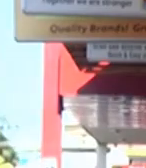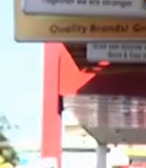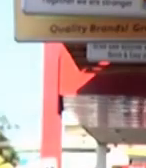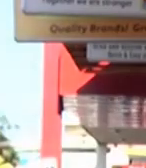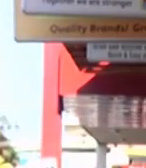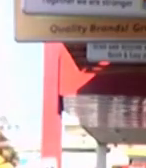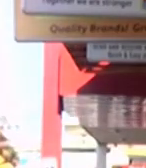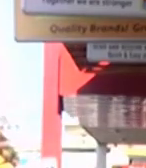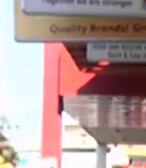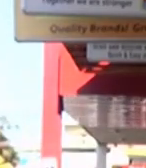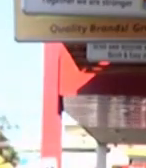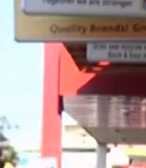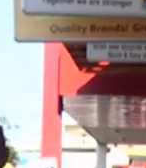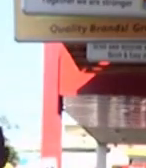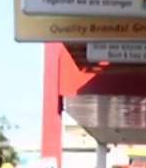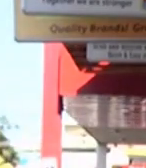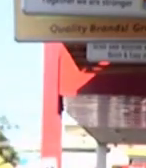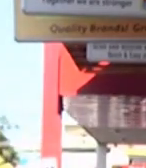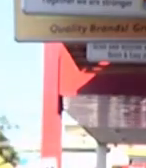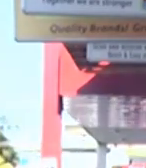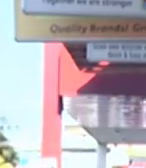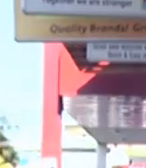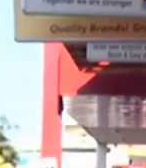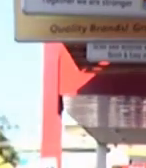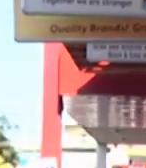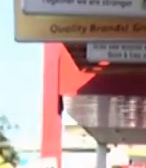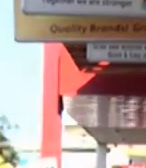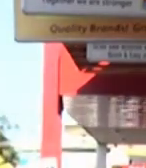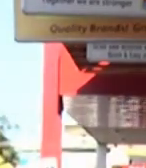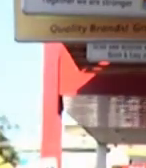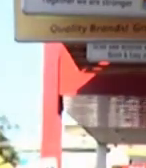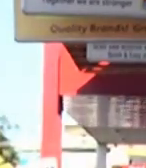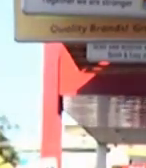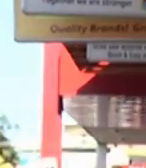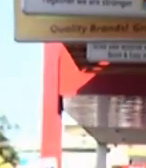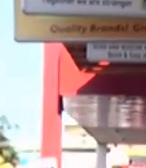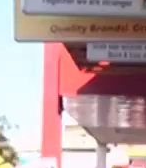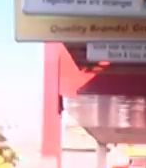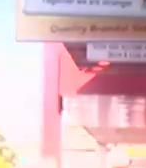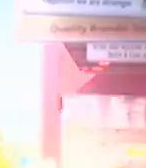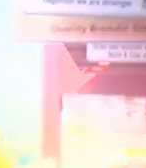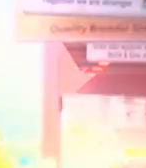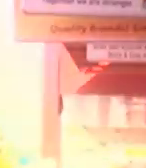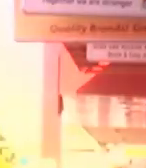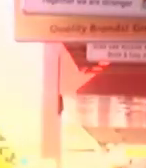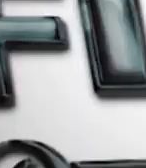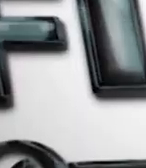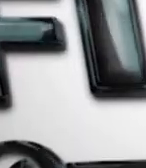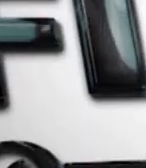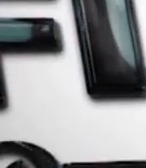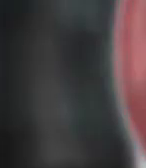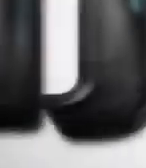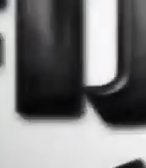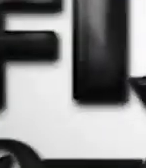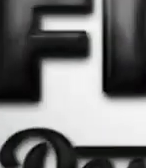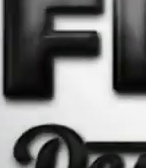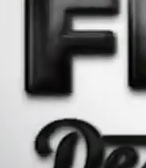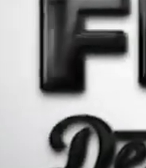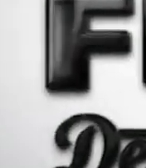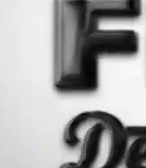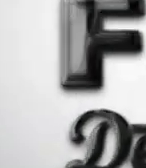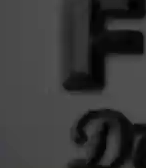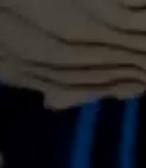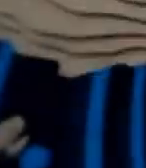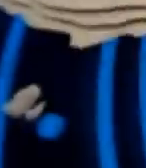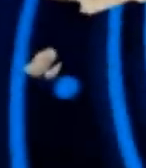मैं टोटली दिल्ली में रहता हूँ और रेडियो फीजी रोज सुनता हूँ. रेडियो फीजी 2